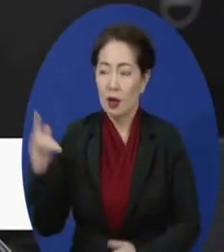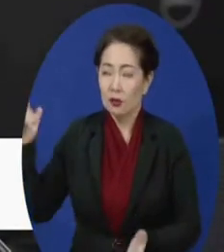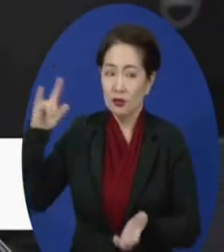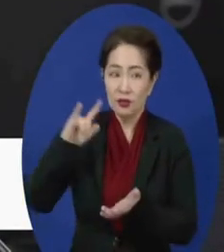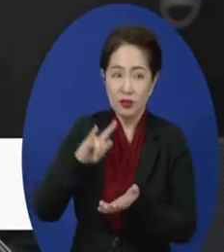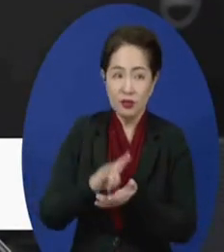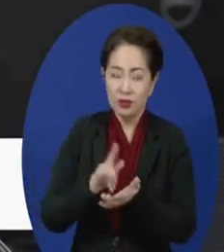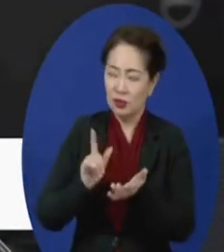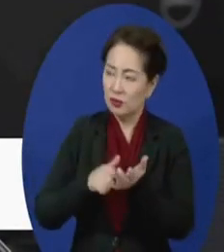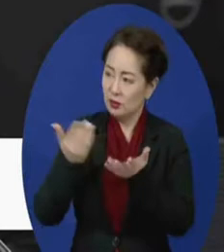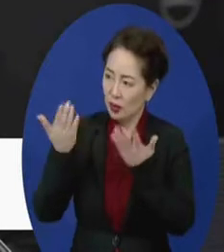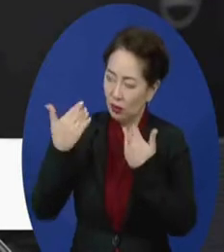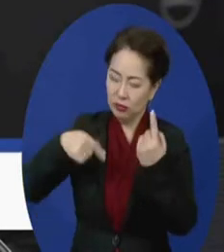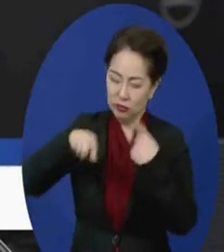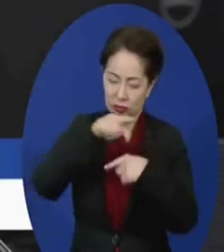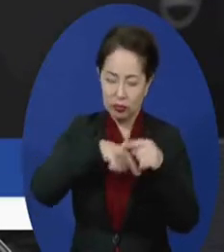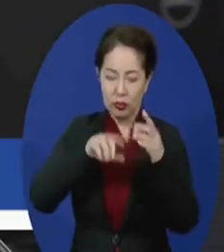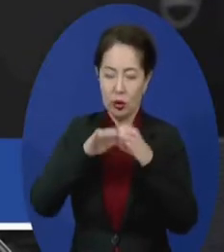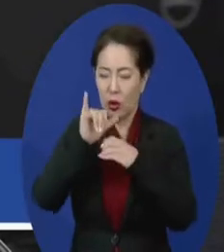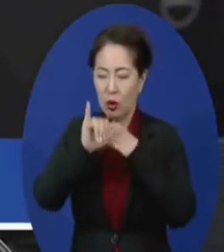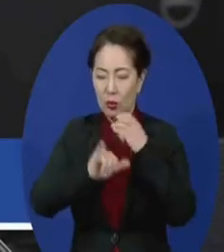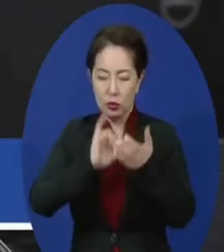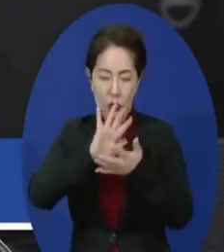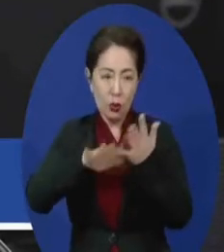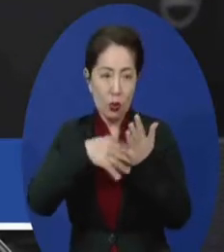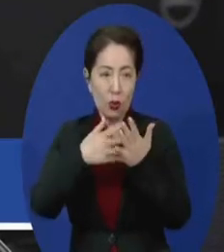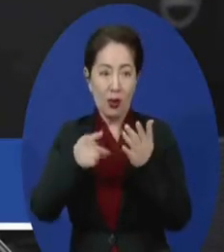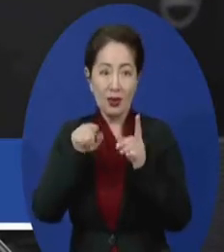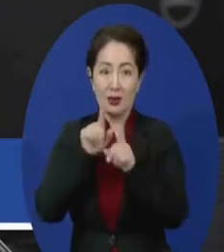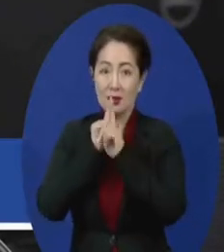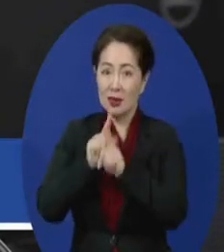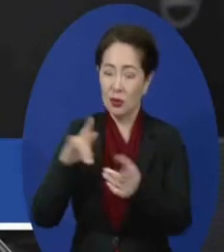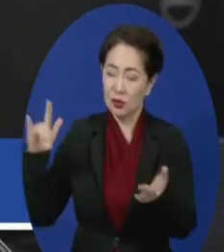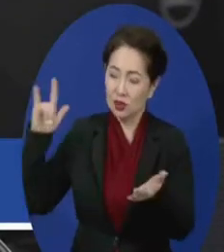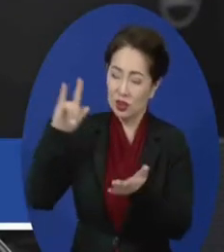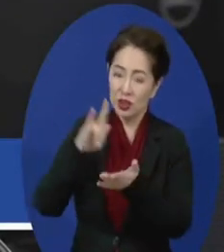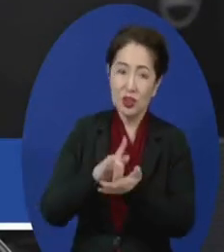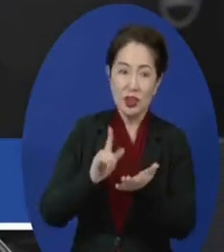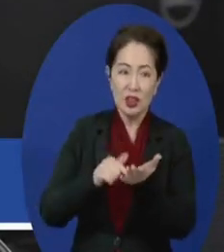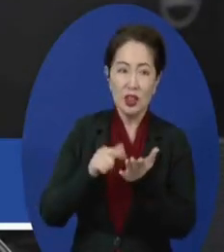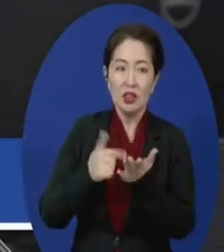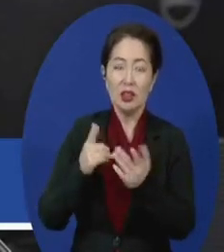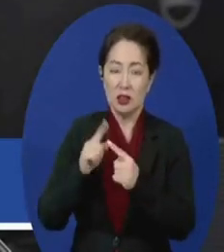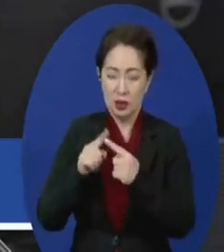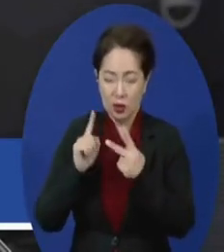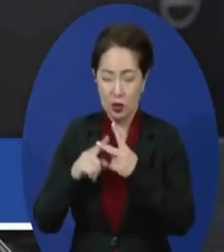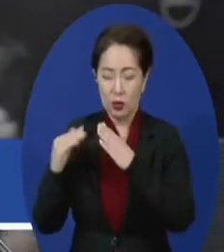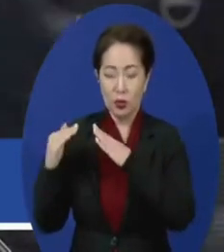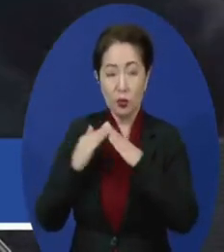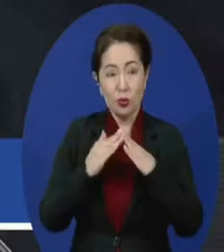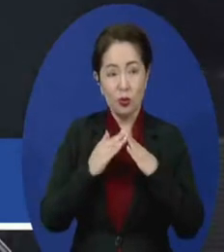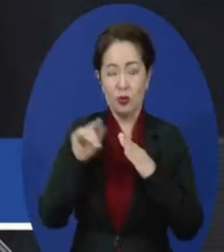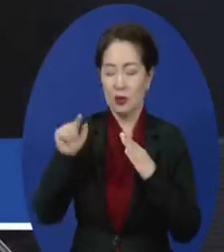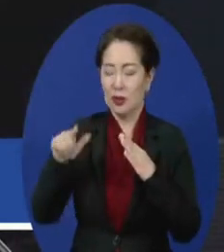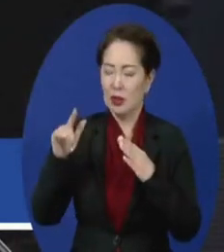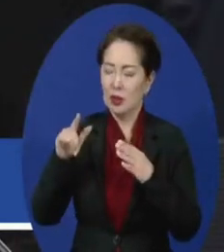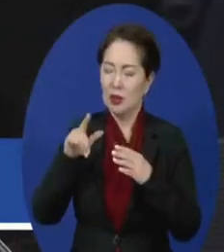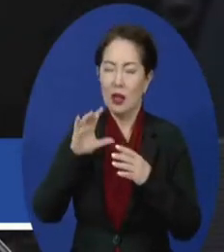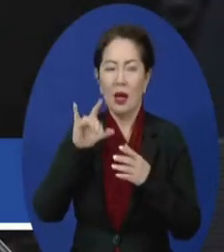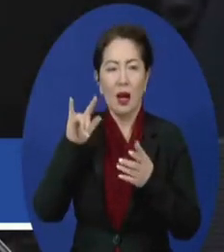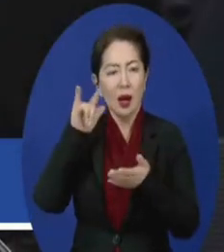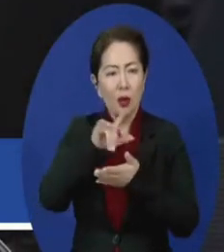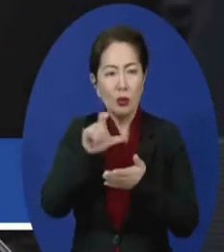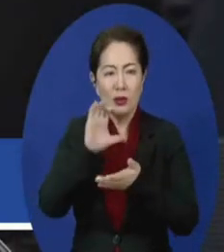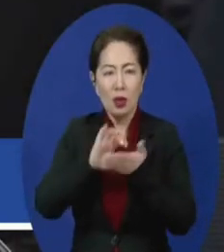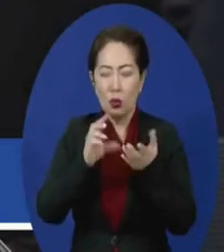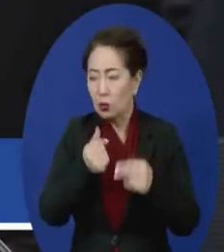Агаарын тээврийн эрэлтийг нэмэгдүүлж олон улсын хуваарьт нислэгийг хийх шаардлагатай байна. Түнчлэн үлгэн шилжүүлэлт болон агаарын тээвэрлэгч нарт санхүүгийн тал дээр